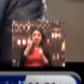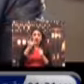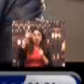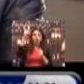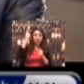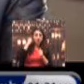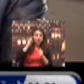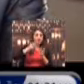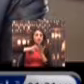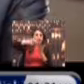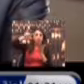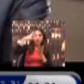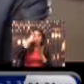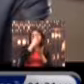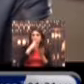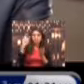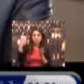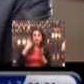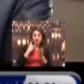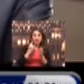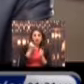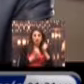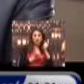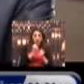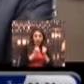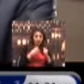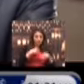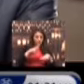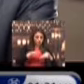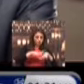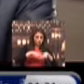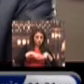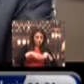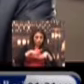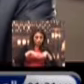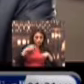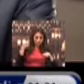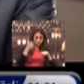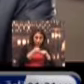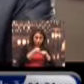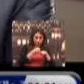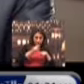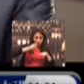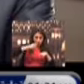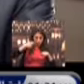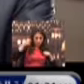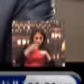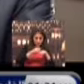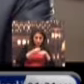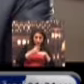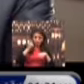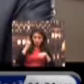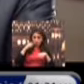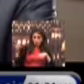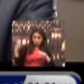الاسعاف والمطافي على جهاز قارئ الرسائل النصية، وده بيمنع